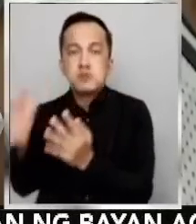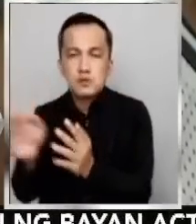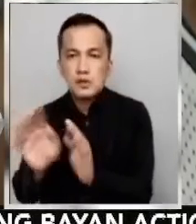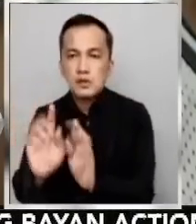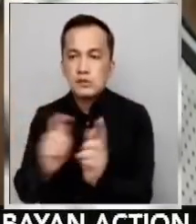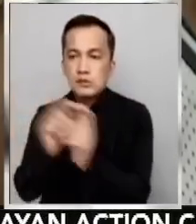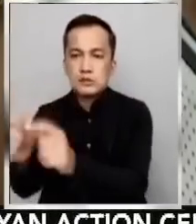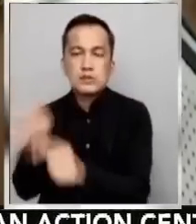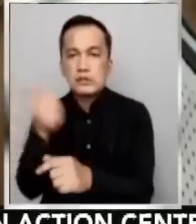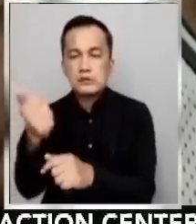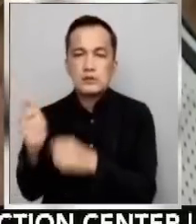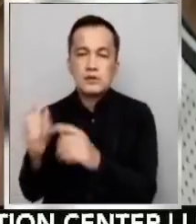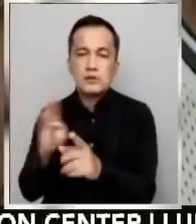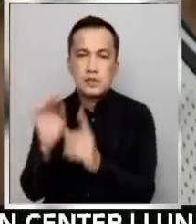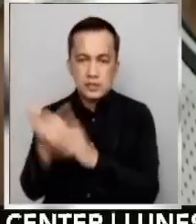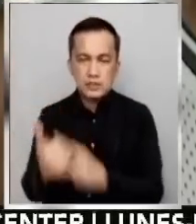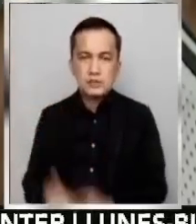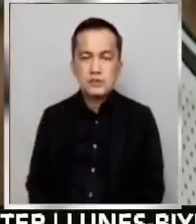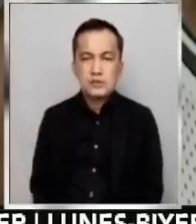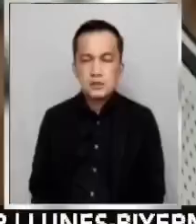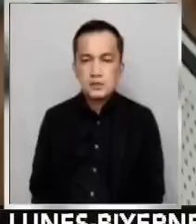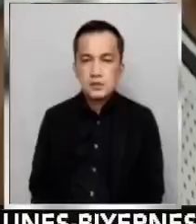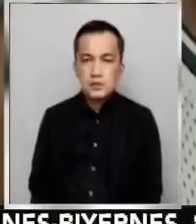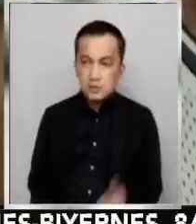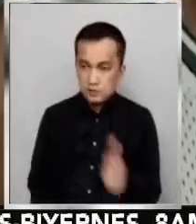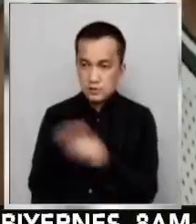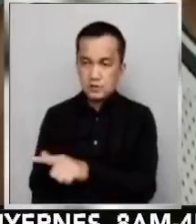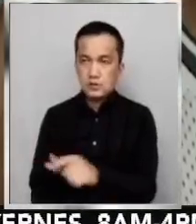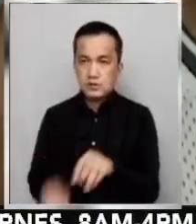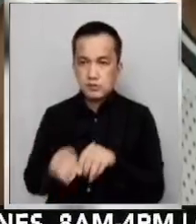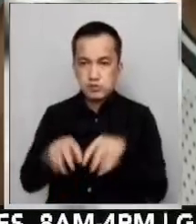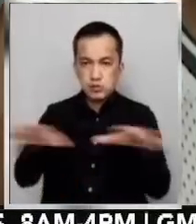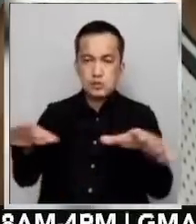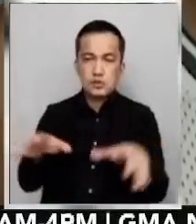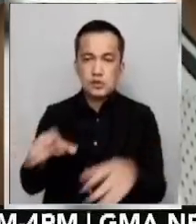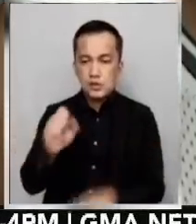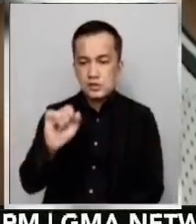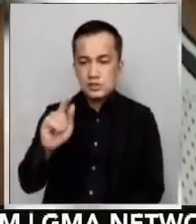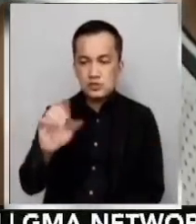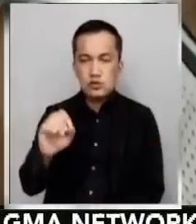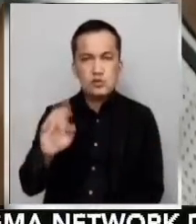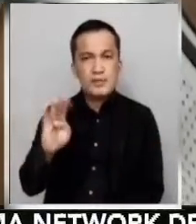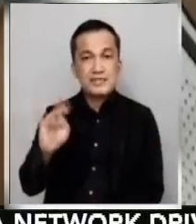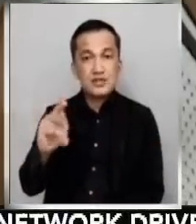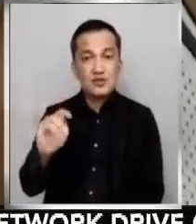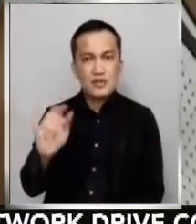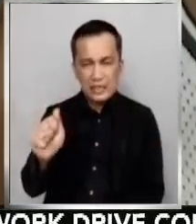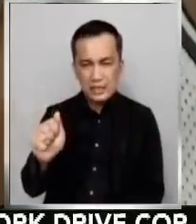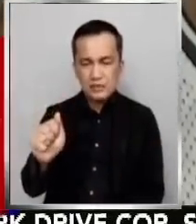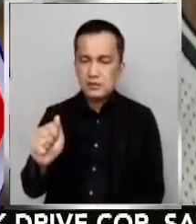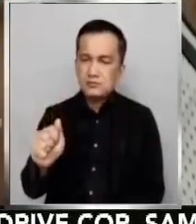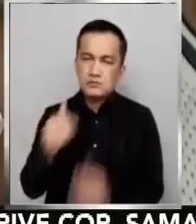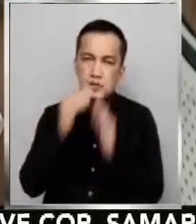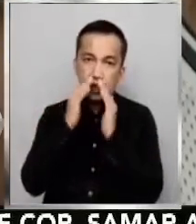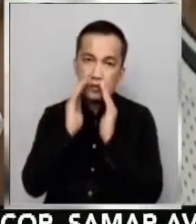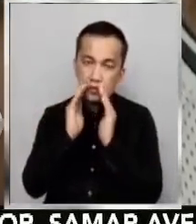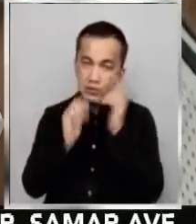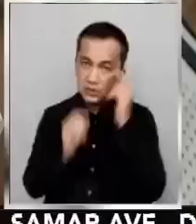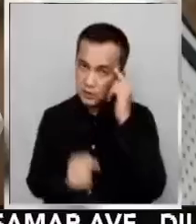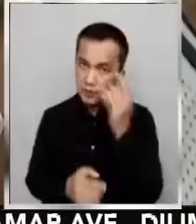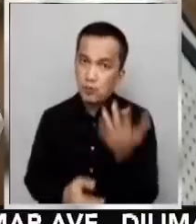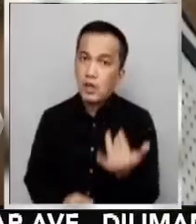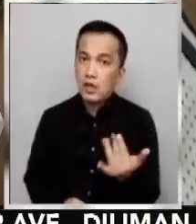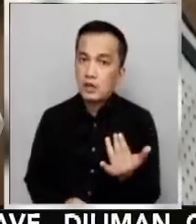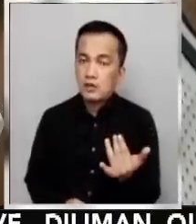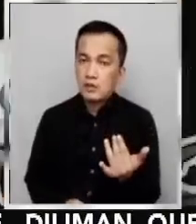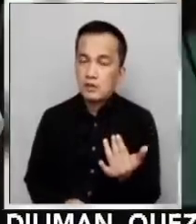in Merville, nadamay po ang buong sityo ng Dulo, Barcelona. Nakakalungkot kong isipin dahil